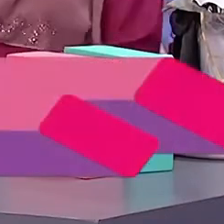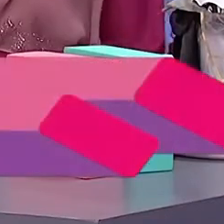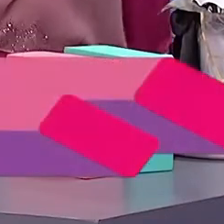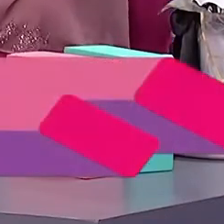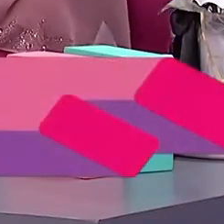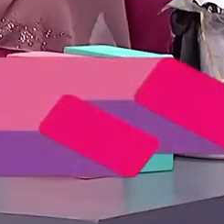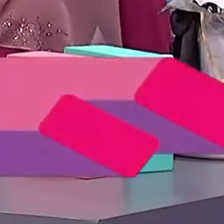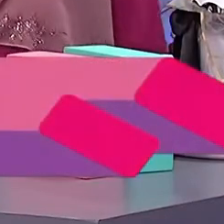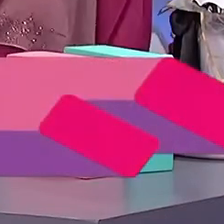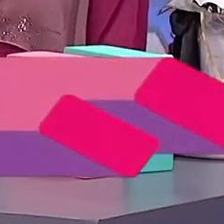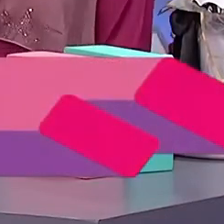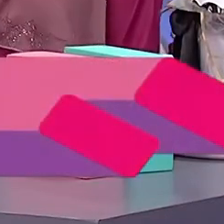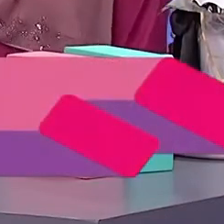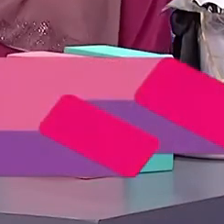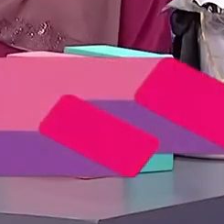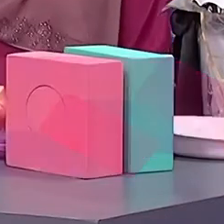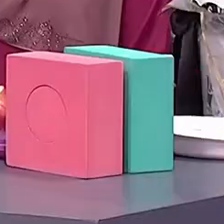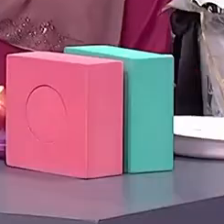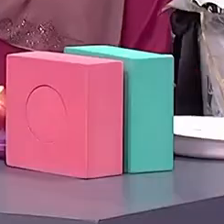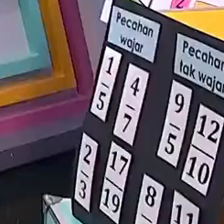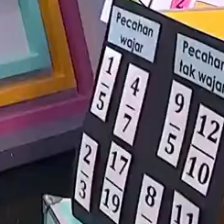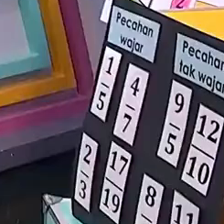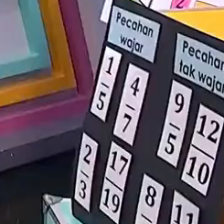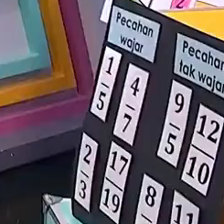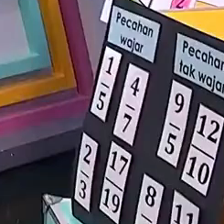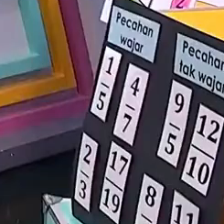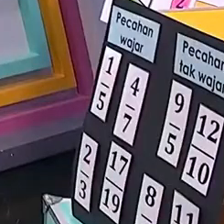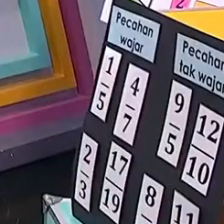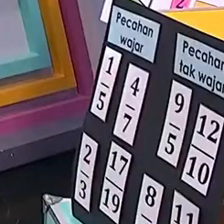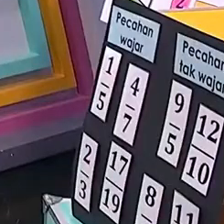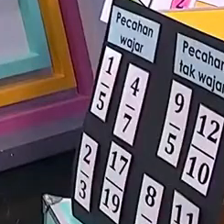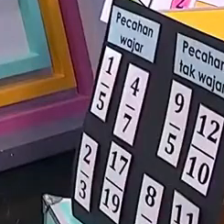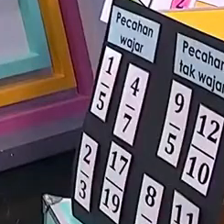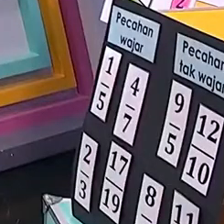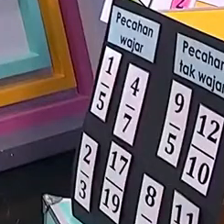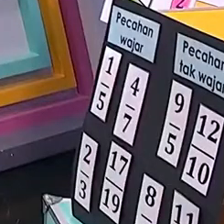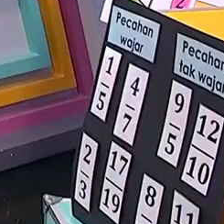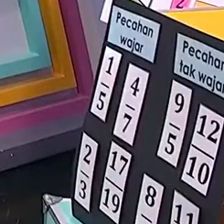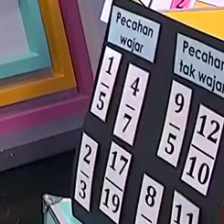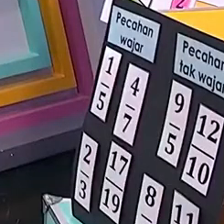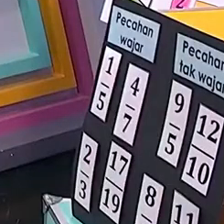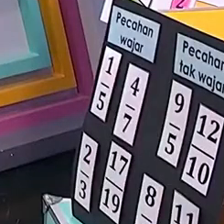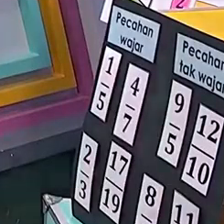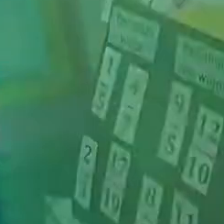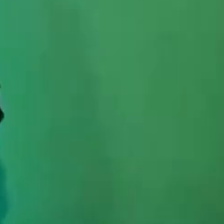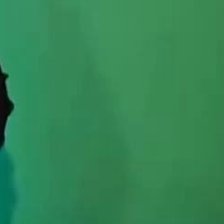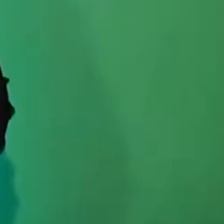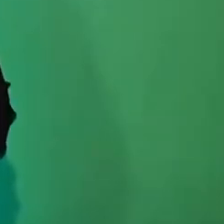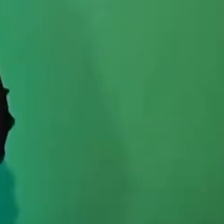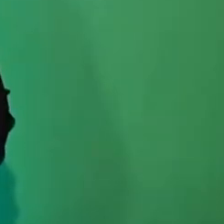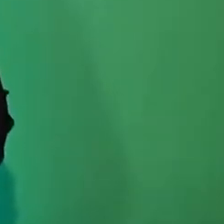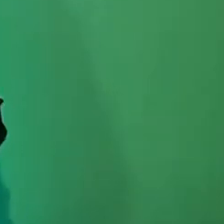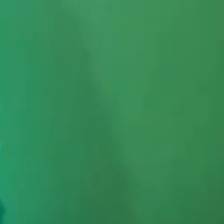dengan kita pada hari ini, kita pun ada guru isyarat ataupun jurubahasa isyarat. Kita ada cikgu Kulina.